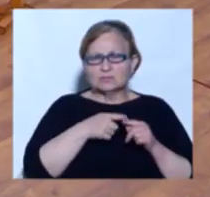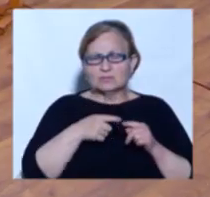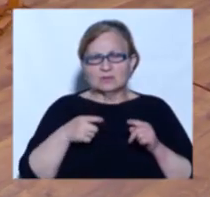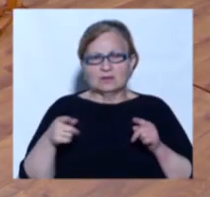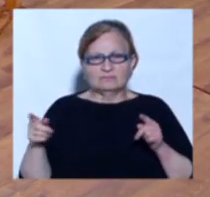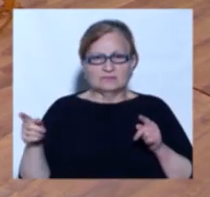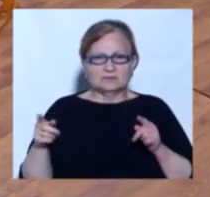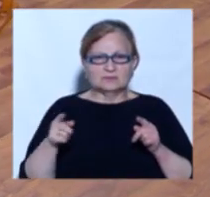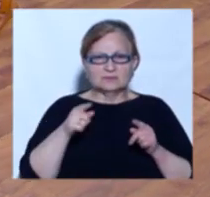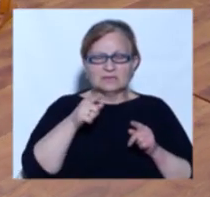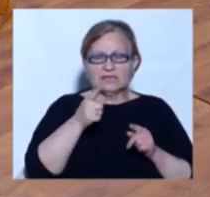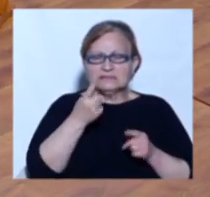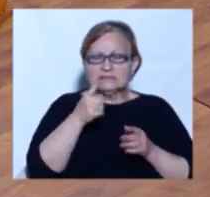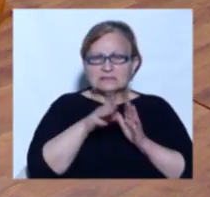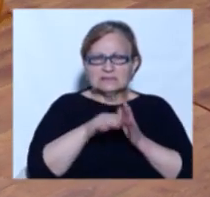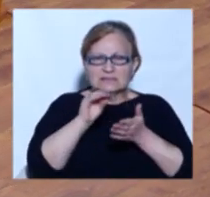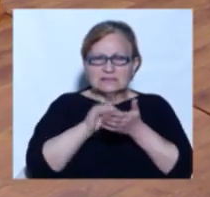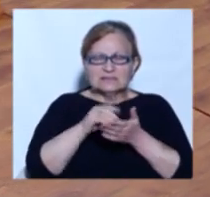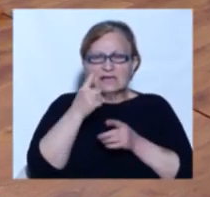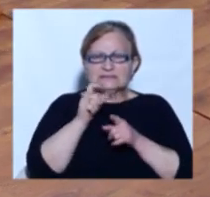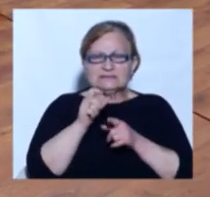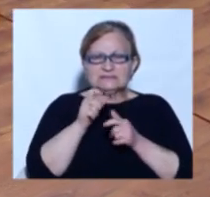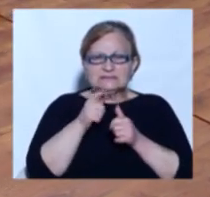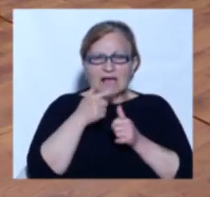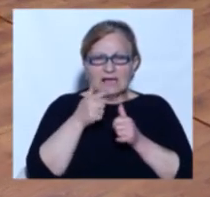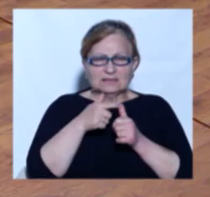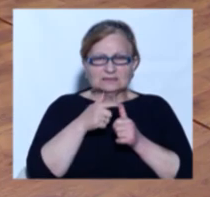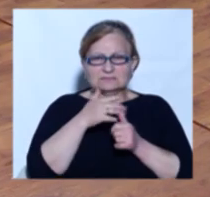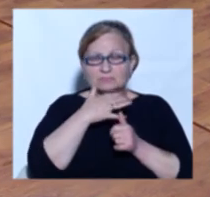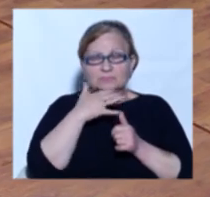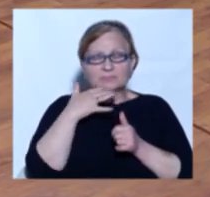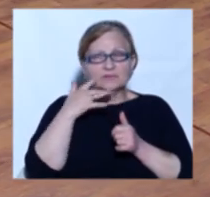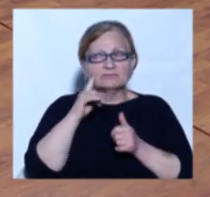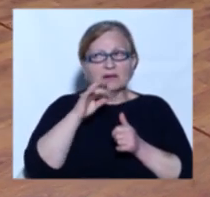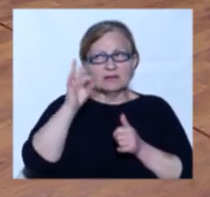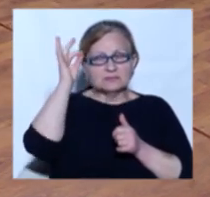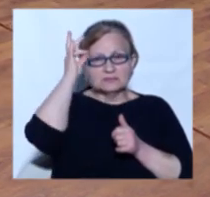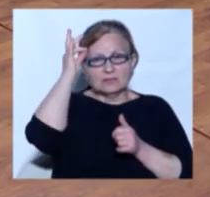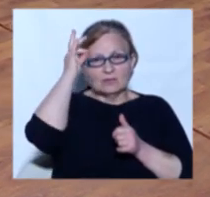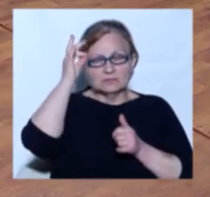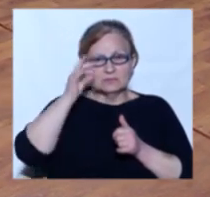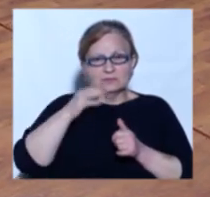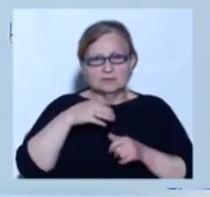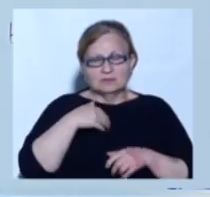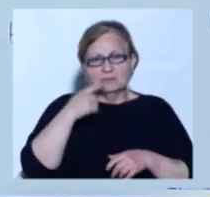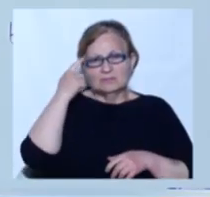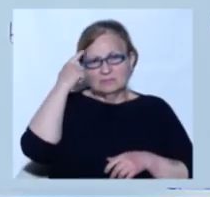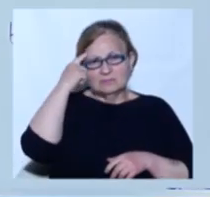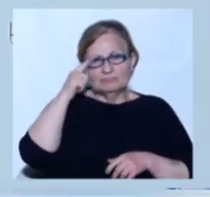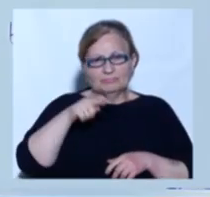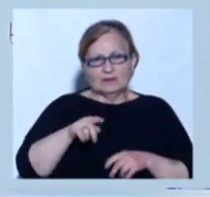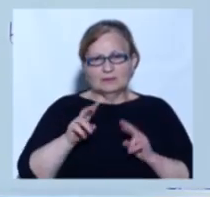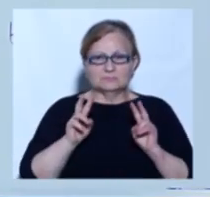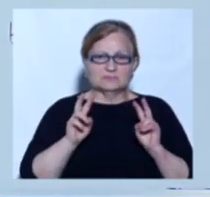ის თითოეული ჩანაწერი ერთი სახელიც კი ძალიან ბევრ რამეს გაგონებს. მგონია რომ სწორედ ამ თემაზე